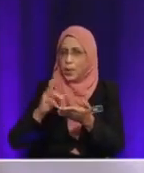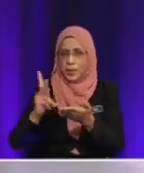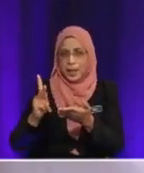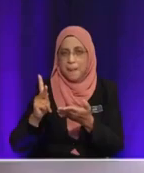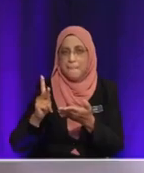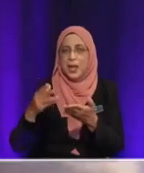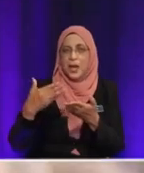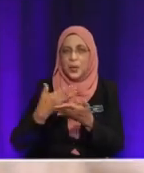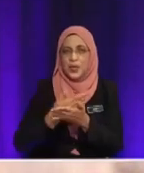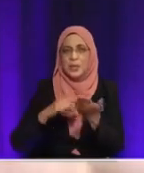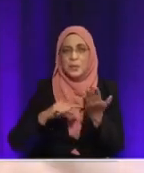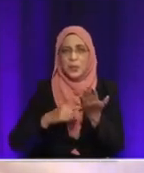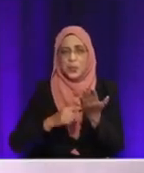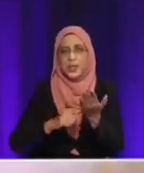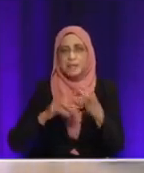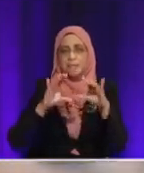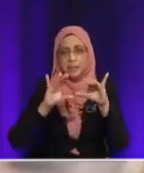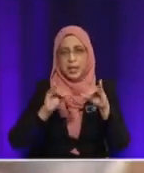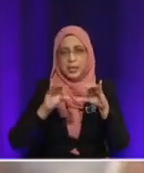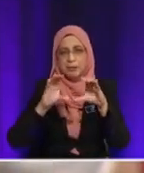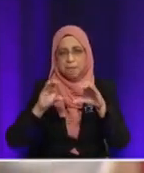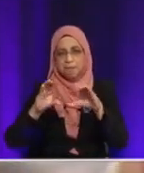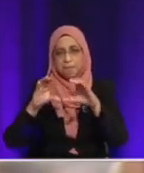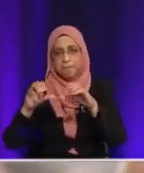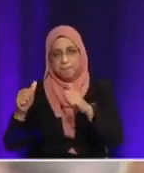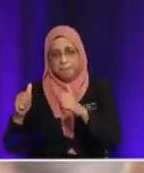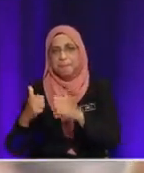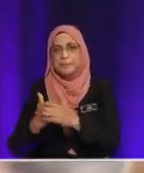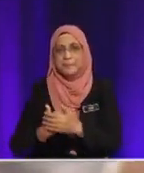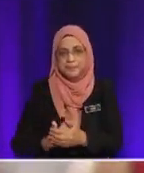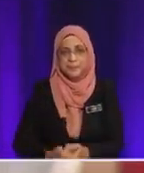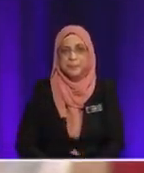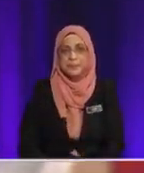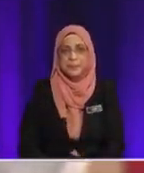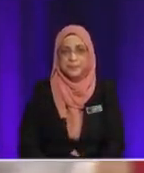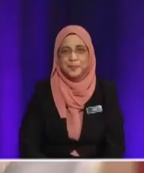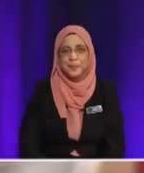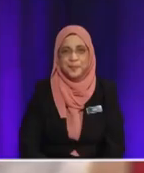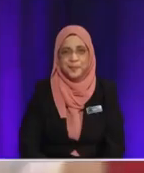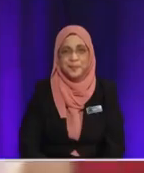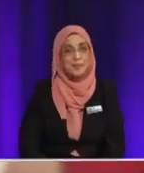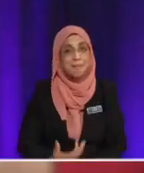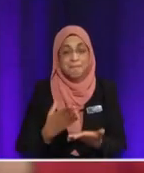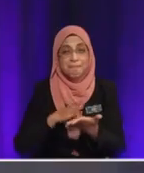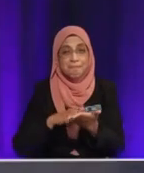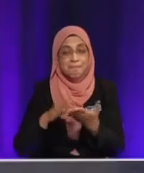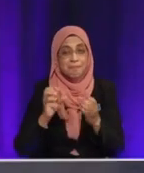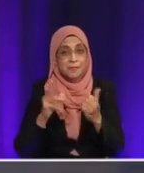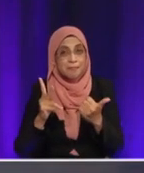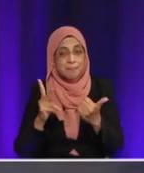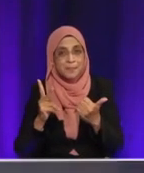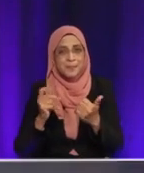Dah saya pun dah buat. Satu persatu lah. Betul. Pastikan bersih. Okey. Dah bersih? Dah bersih. Kita buat apa